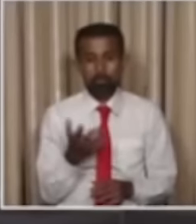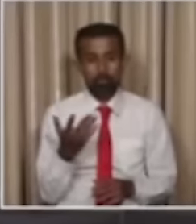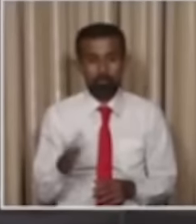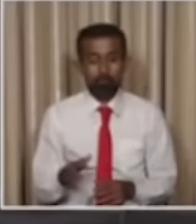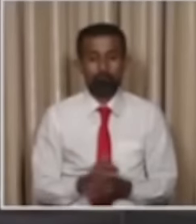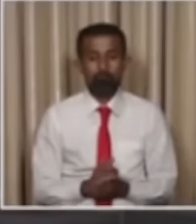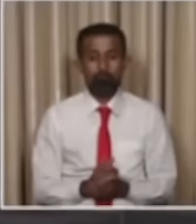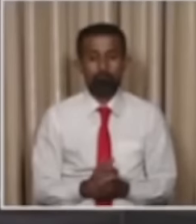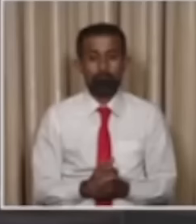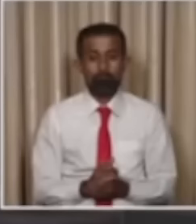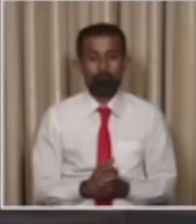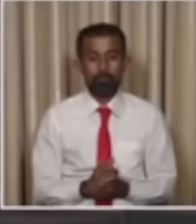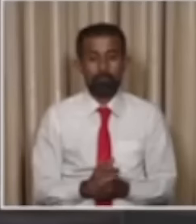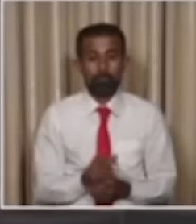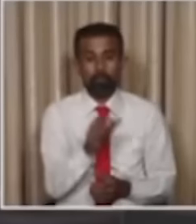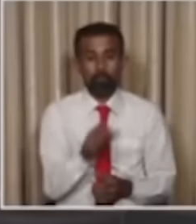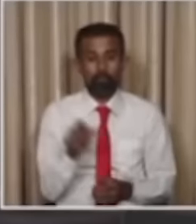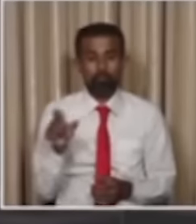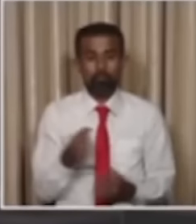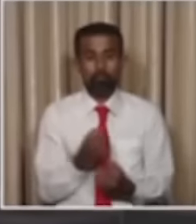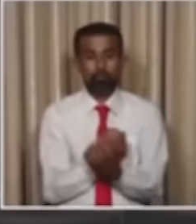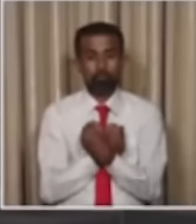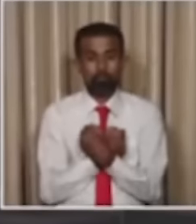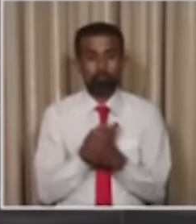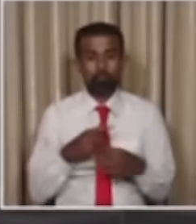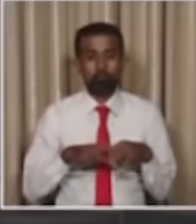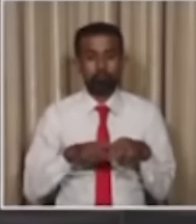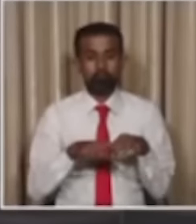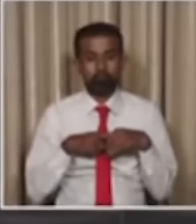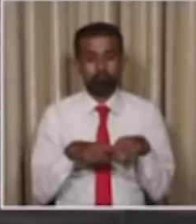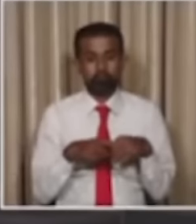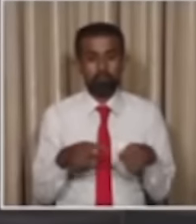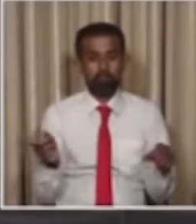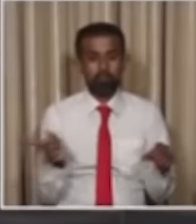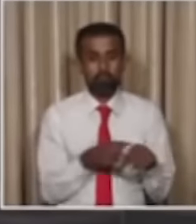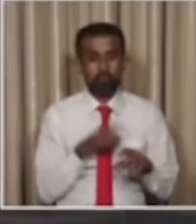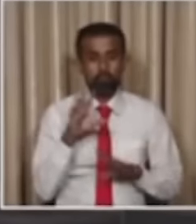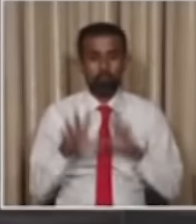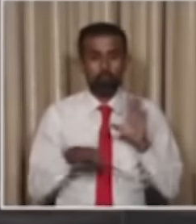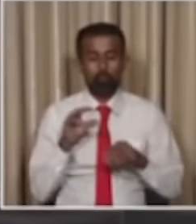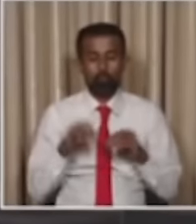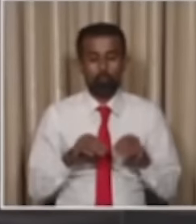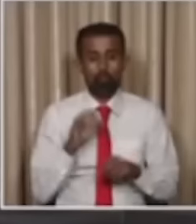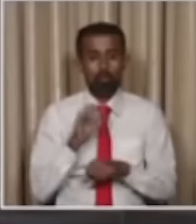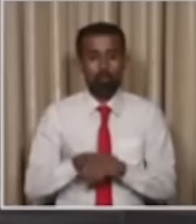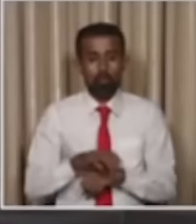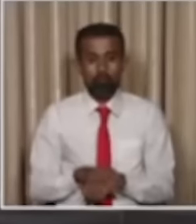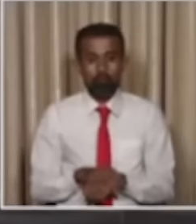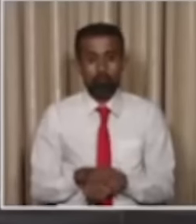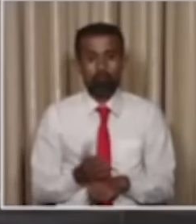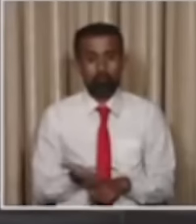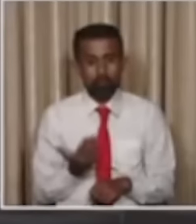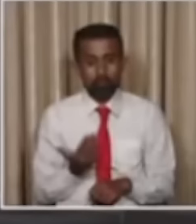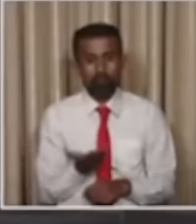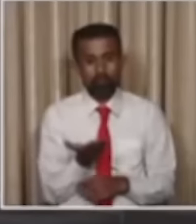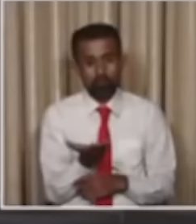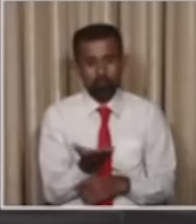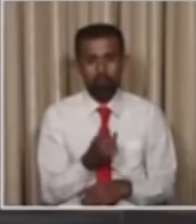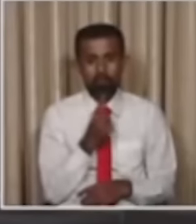බැවින් අදාළ පුද්ගලයන් අත්අඩංගුවටගෙන ප්‍රශ්න කර ඝාතනය පිළිබඳ තොරතුරු අනාවරණය කරගන්නා ලෙස ඉල්ලා